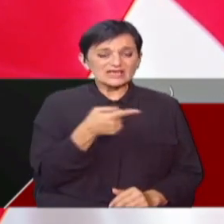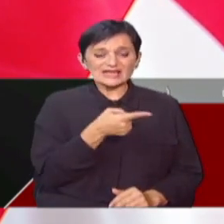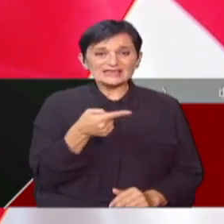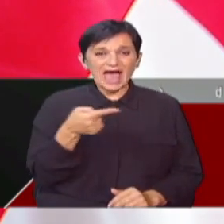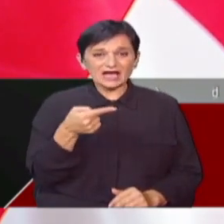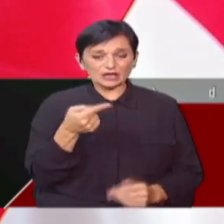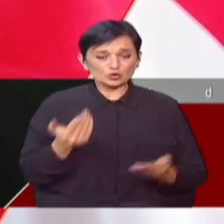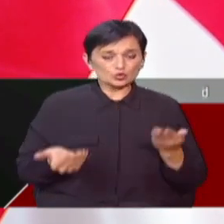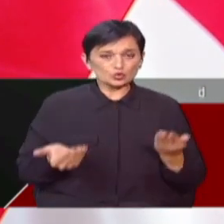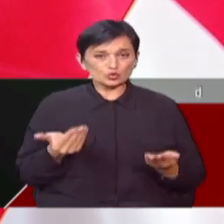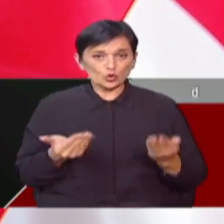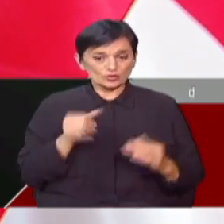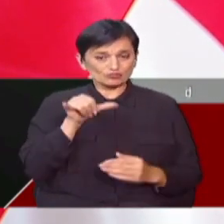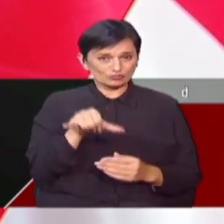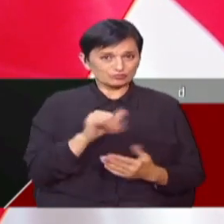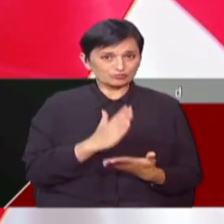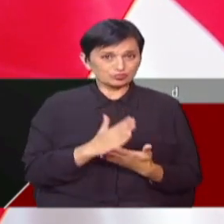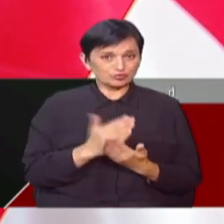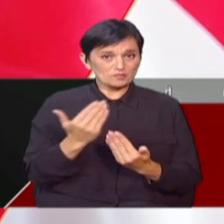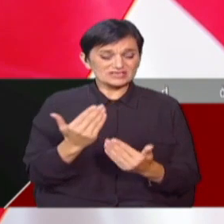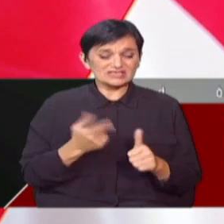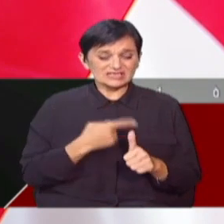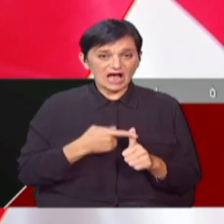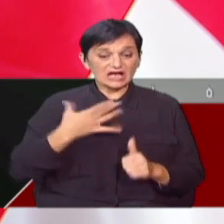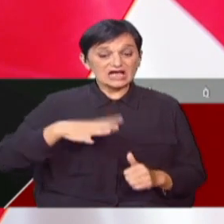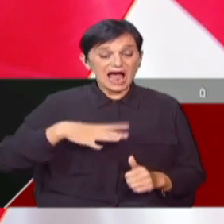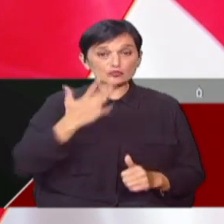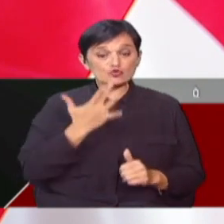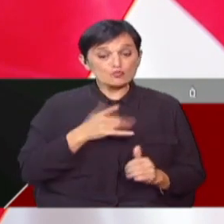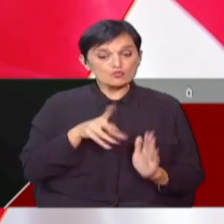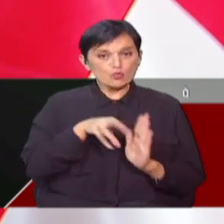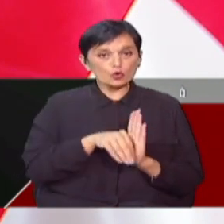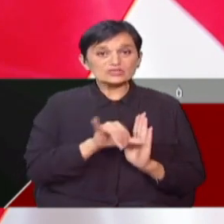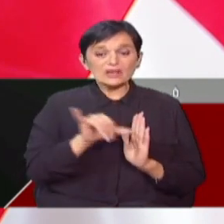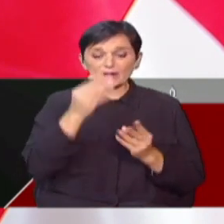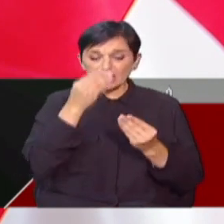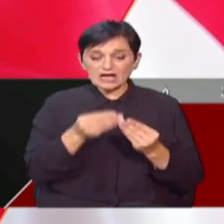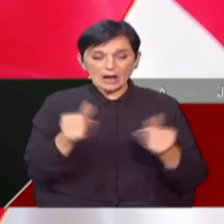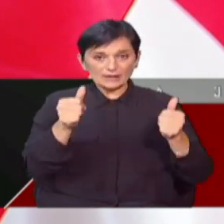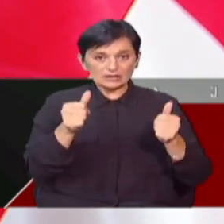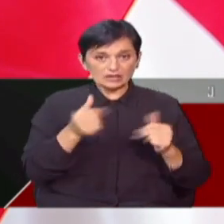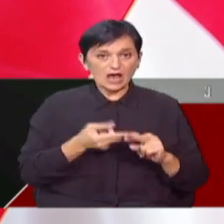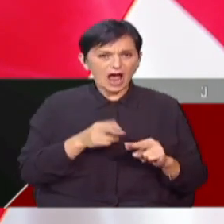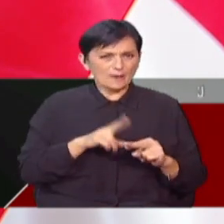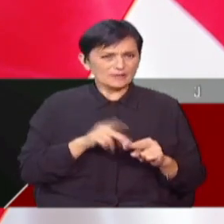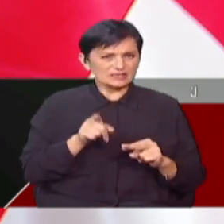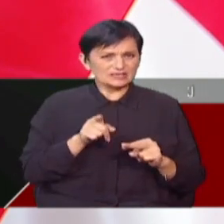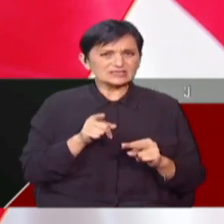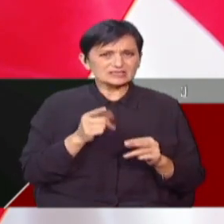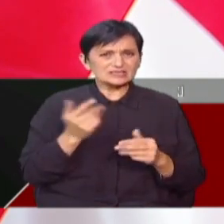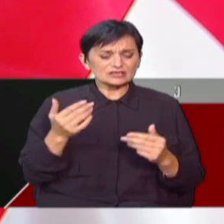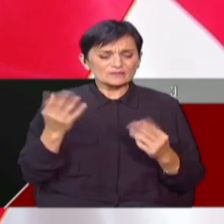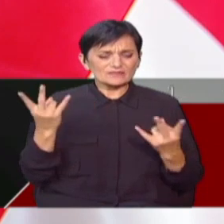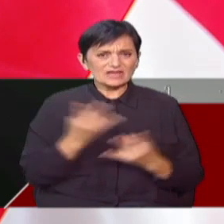ნეგატიური წონა, ასე ვთქვათ, რომელიც აქვს მის სახელს ქართულ პოლიტიკაში, რომ საკმე გამქრალი იყოს, ამას ანგარიშის გაწევა